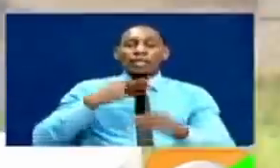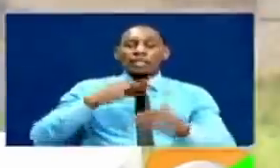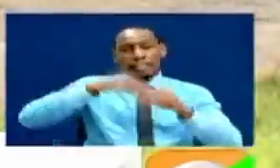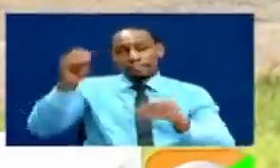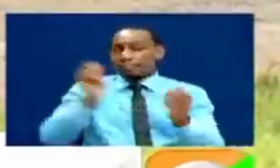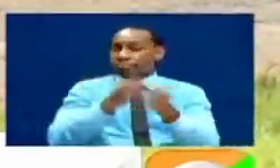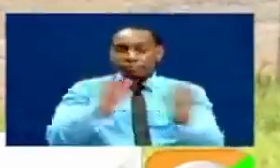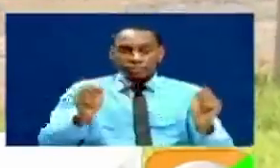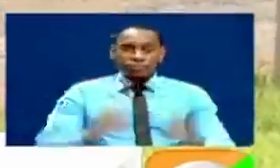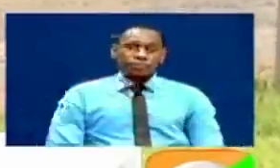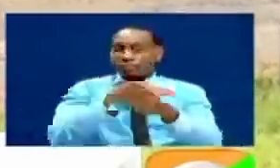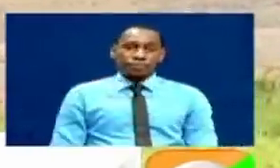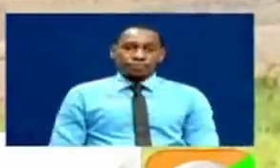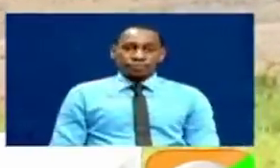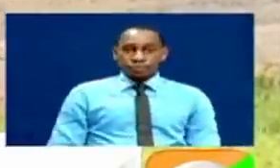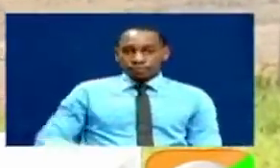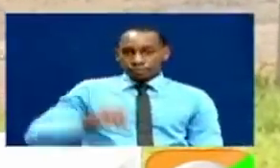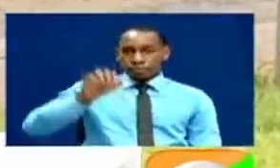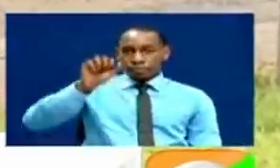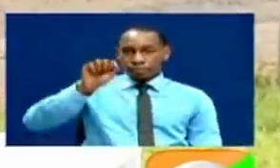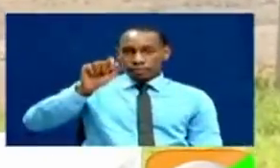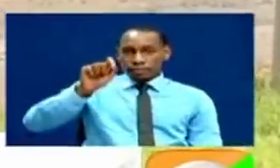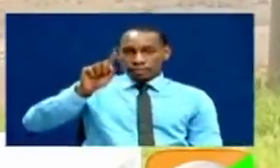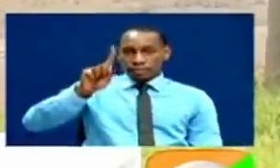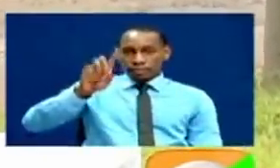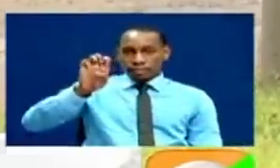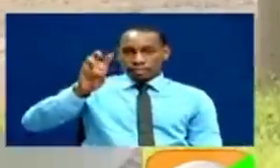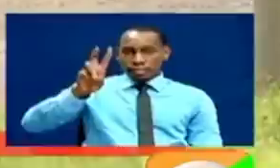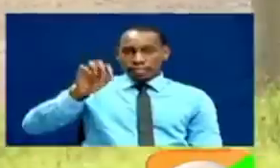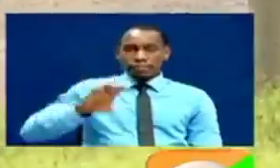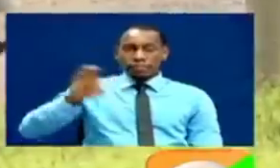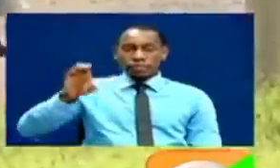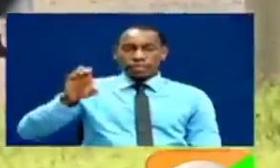humo. Steve Shitera, Runinga Citizen, County ya Machakos.